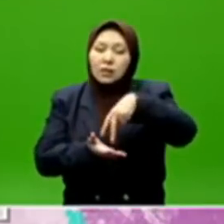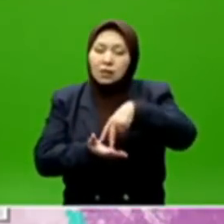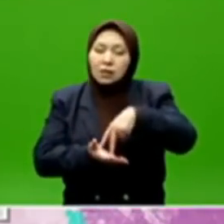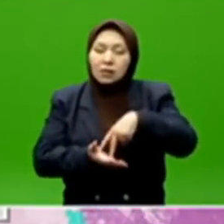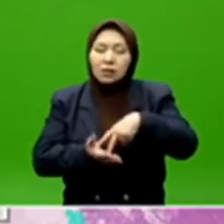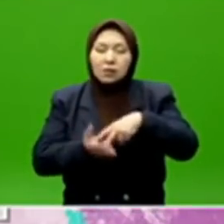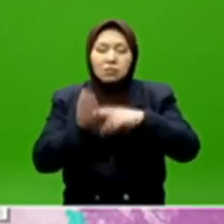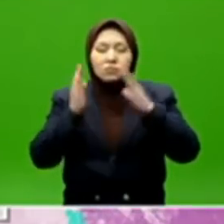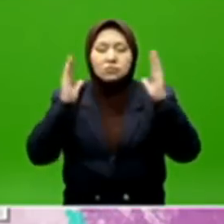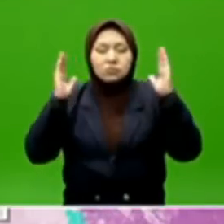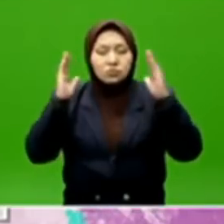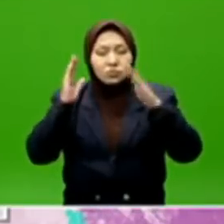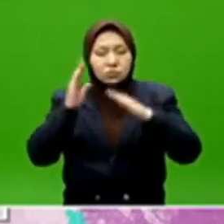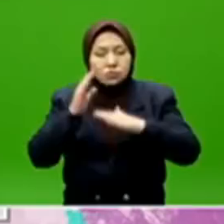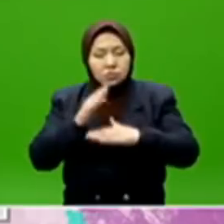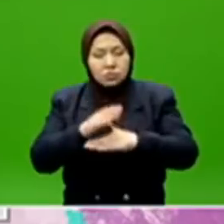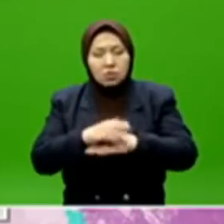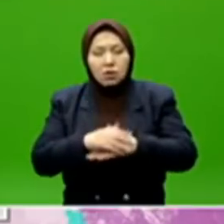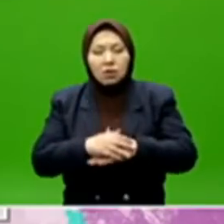ومن